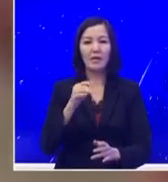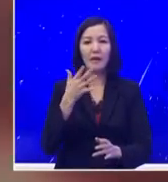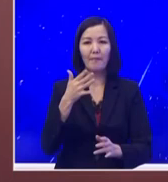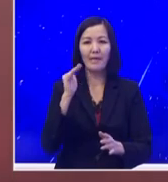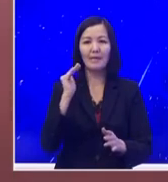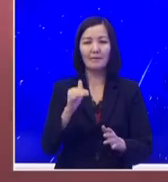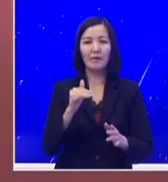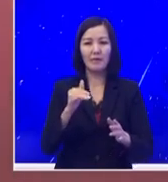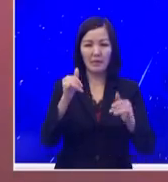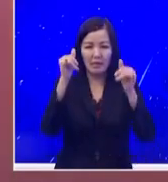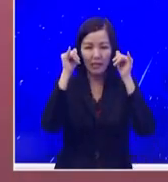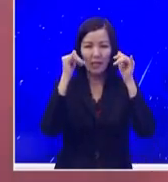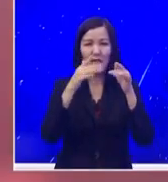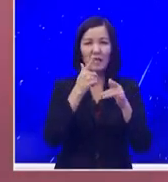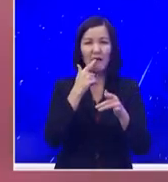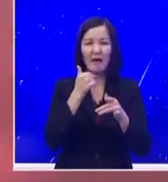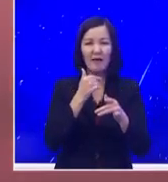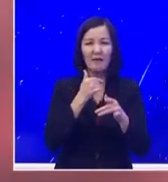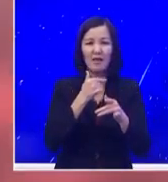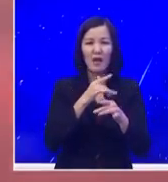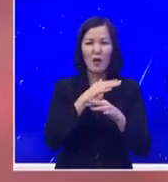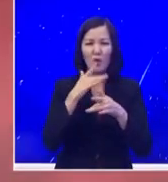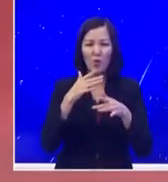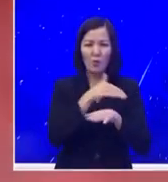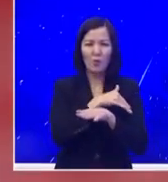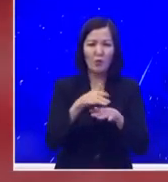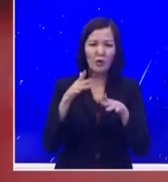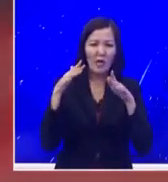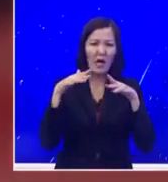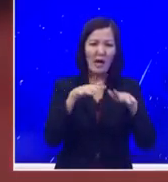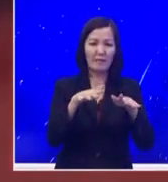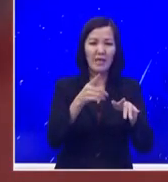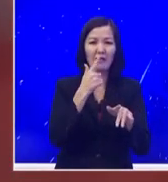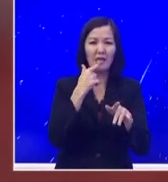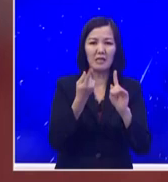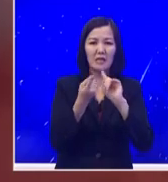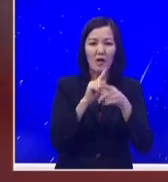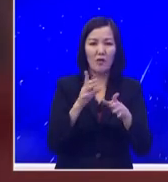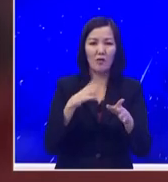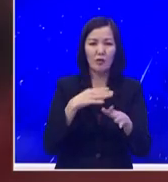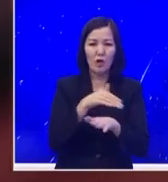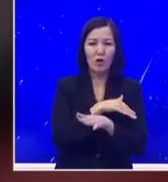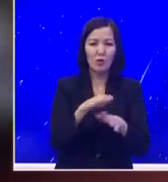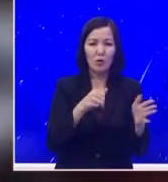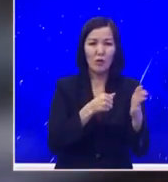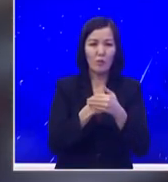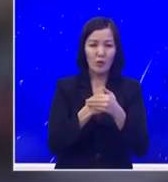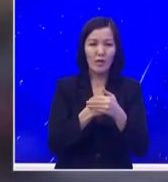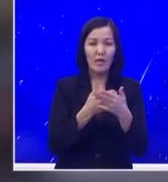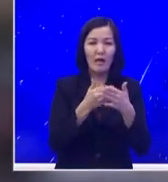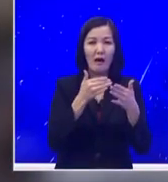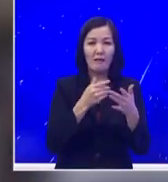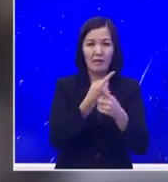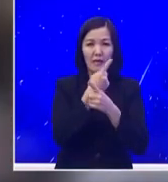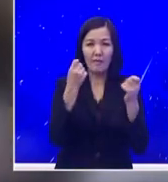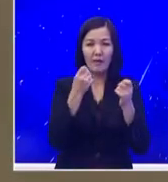литр сиыр ғаны көшеге ағып кетті. Салдарынан 200 метр көше жолы қызыл түске боялып, жолдар бөгілген. Алдын ала мәлімет бойынша